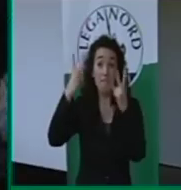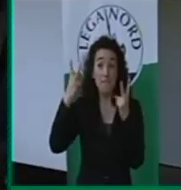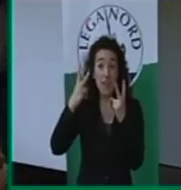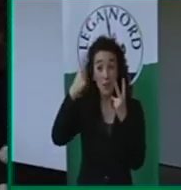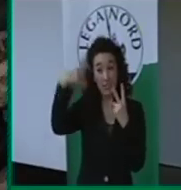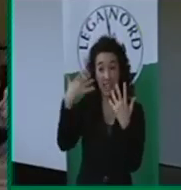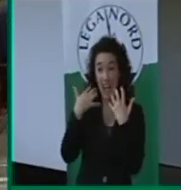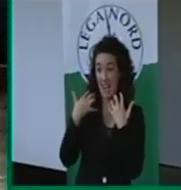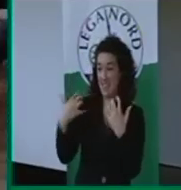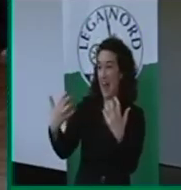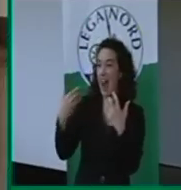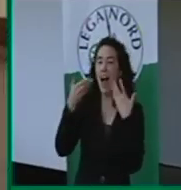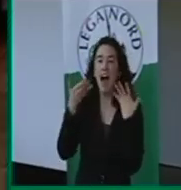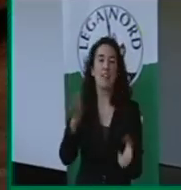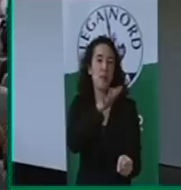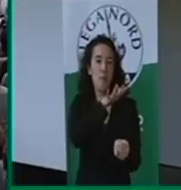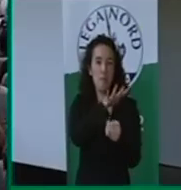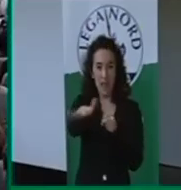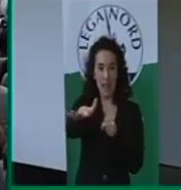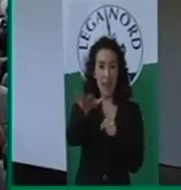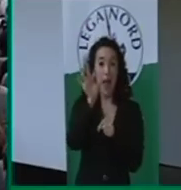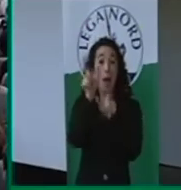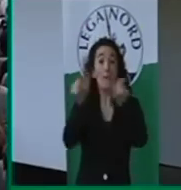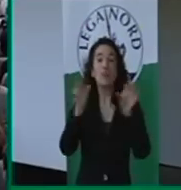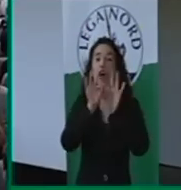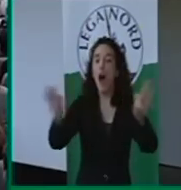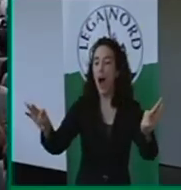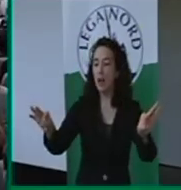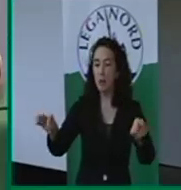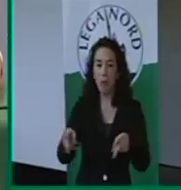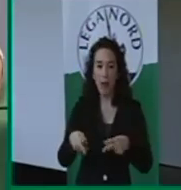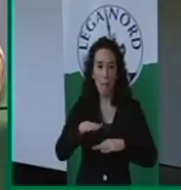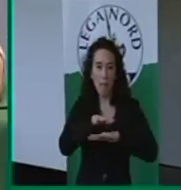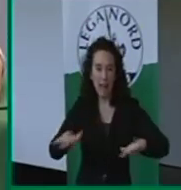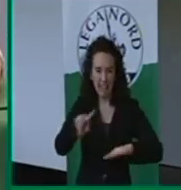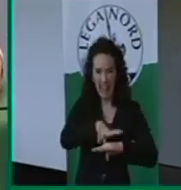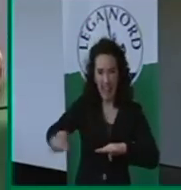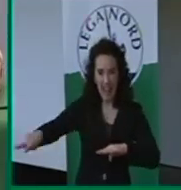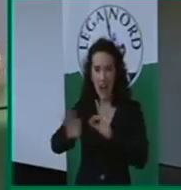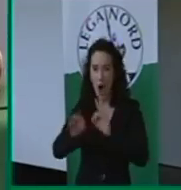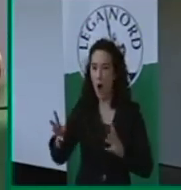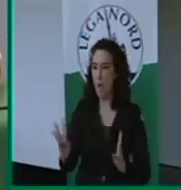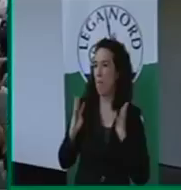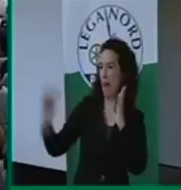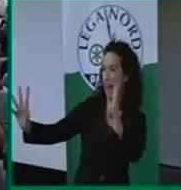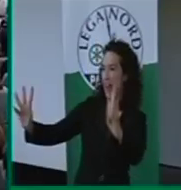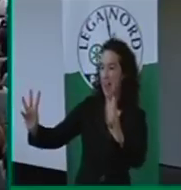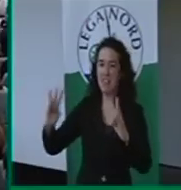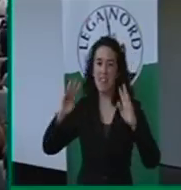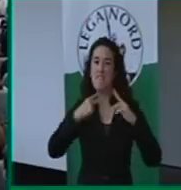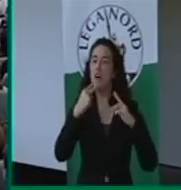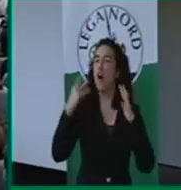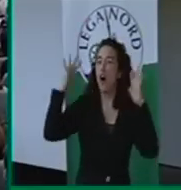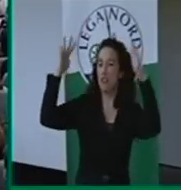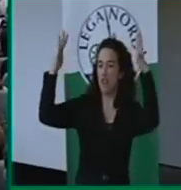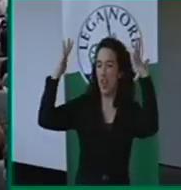sta adesso è piena lo posso testimoniare Anzi c'è gente stesa per terra e arrampicata sulle pareti Fatevi sentire così almeno Nessuno ha il dubbio che non